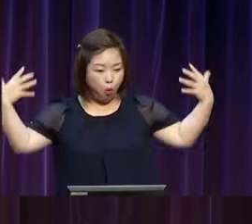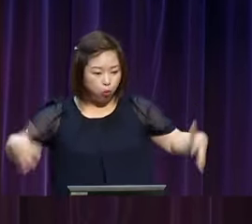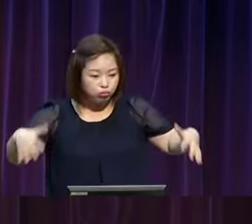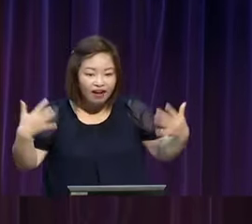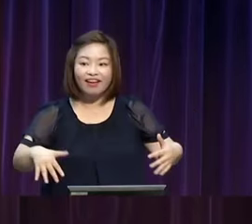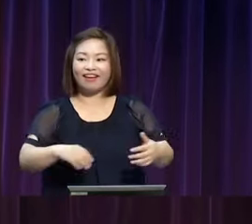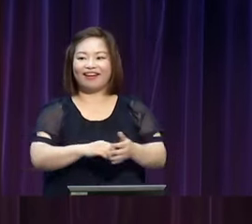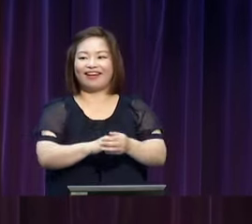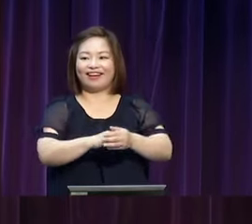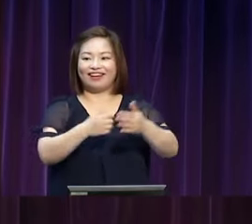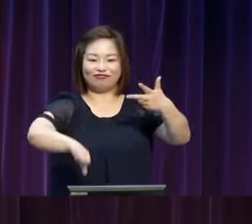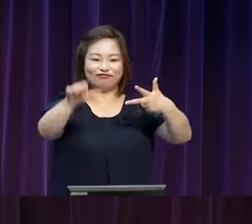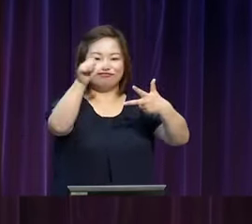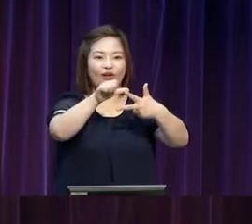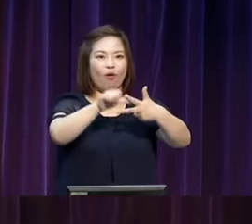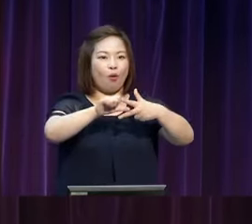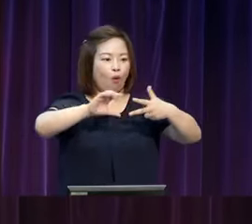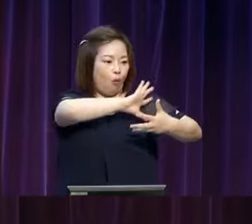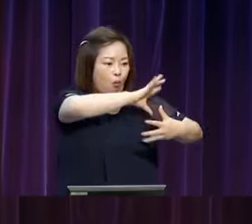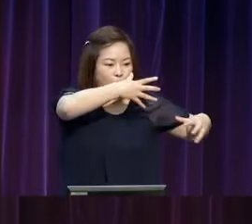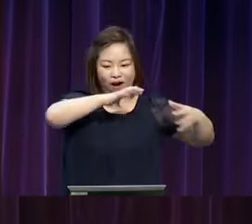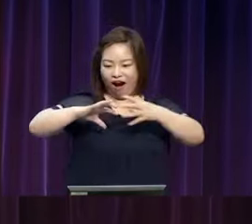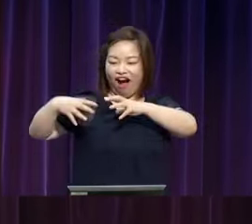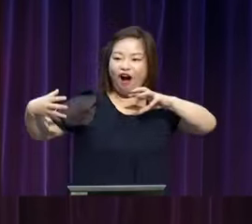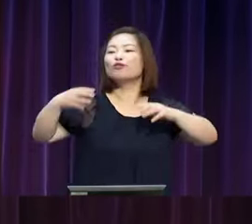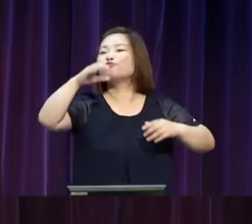둘째는요, 굉장히 체격이 좋아요.